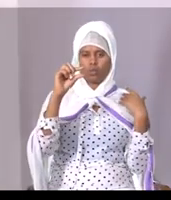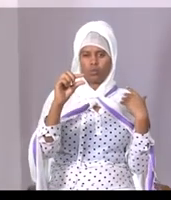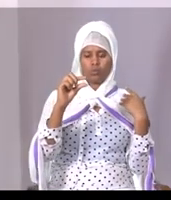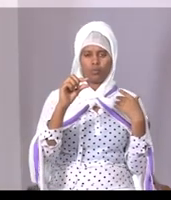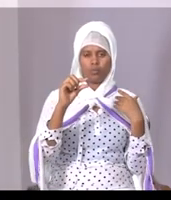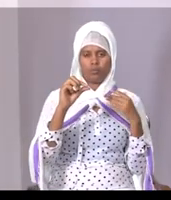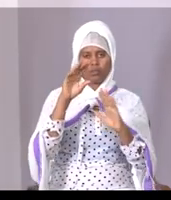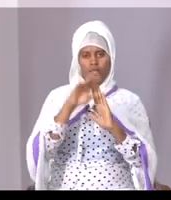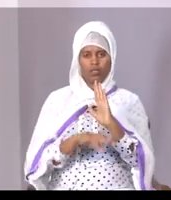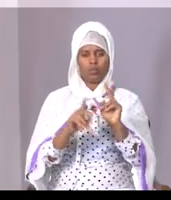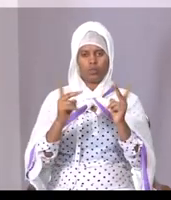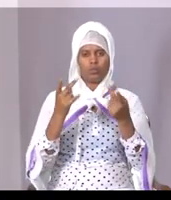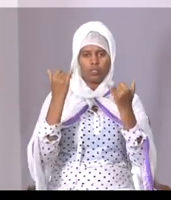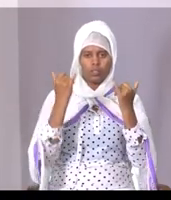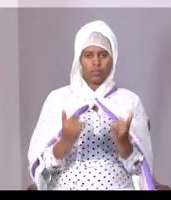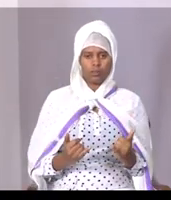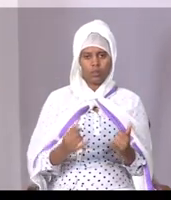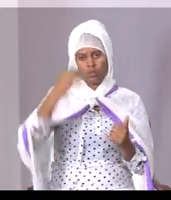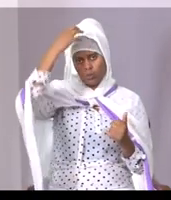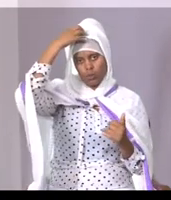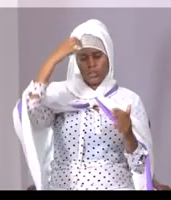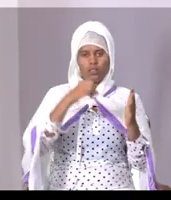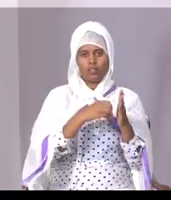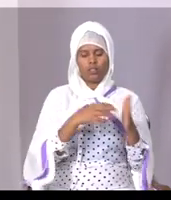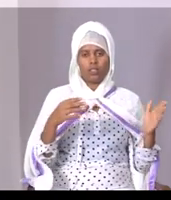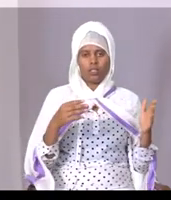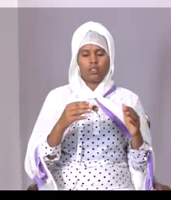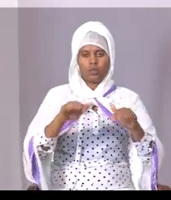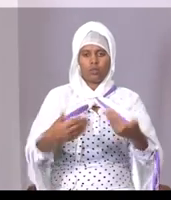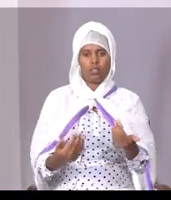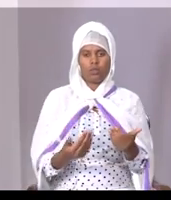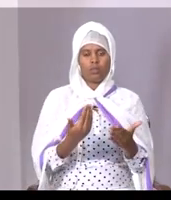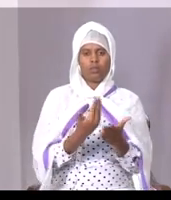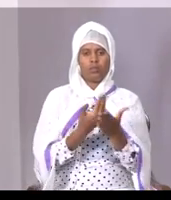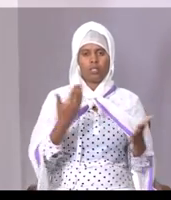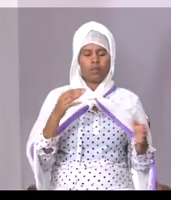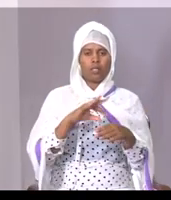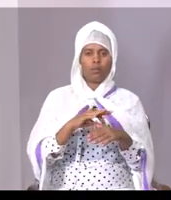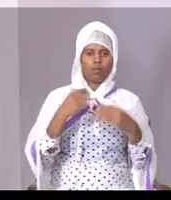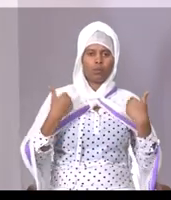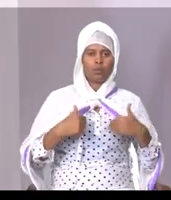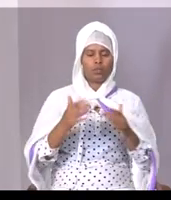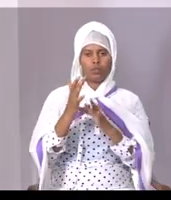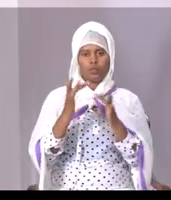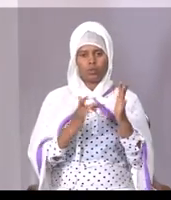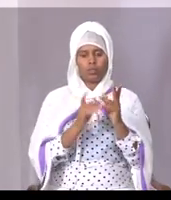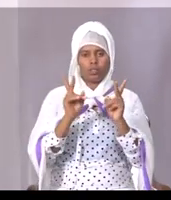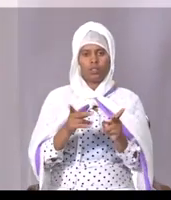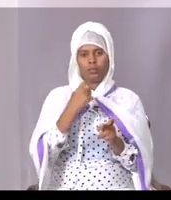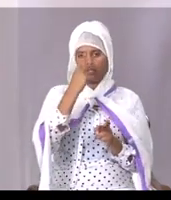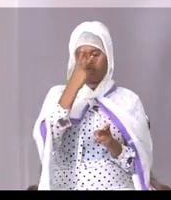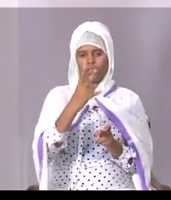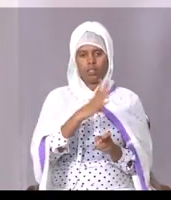قرب زن اسون كبرن غويتنتن سلاز تسلمه بزعاب حمامون موتن ايس